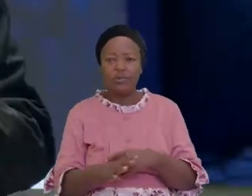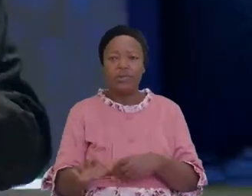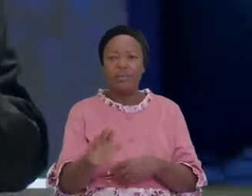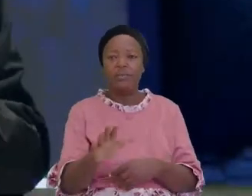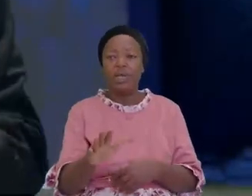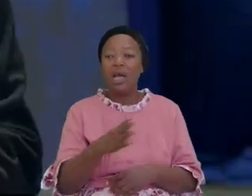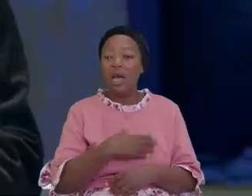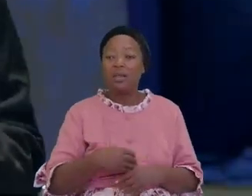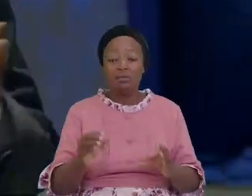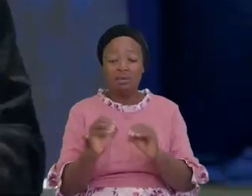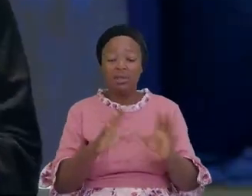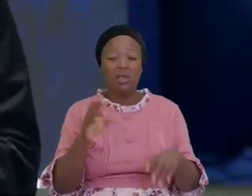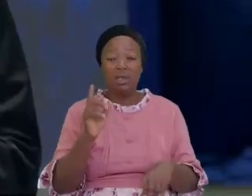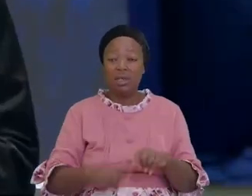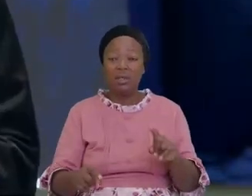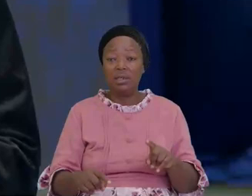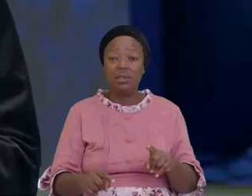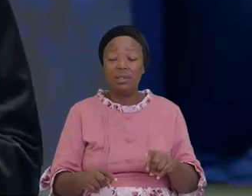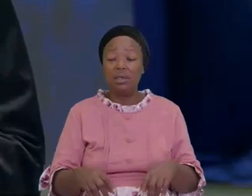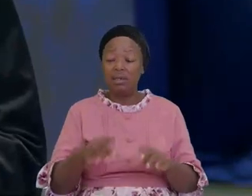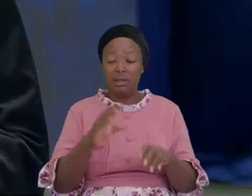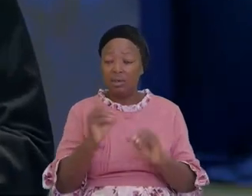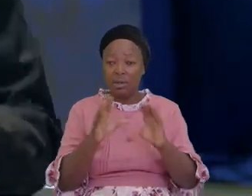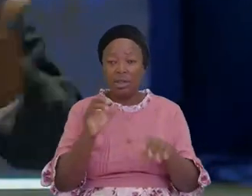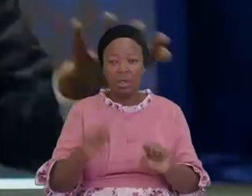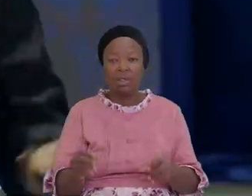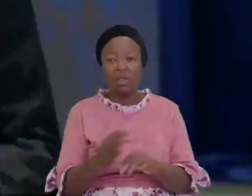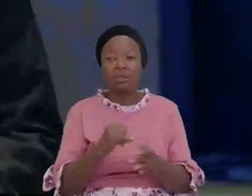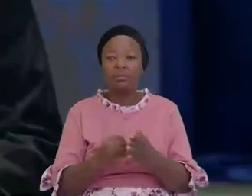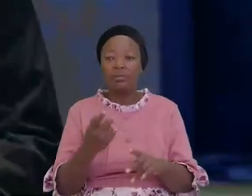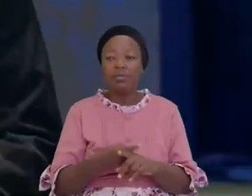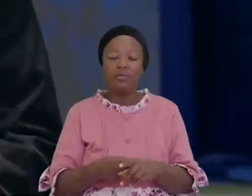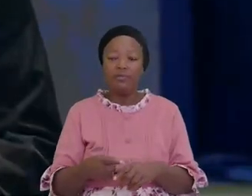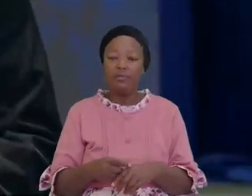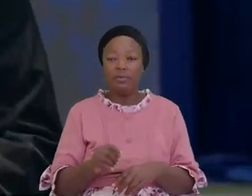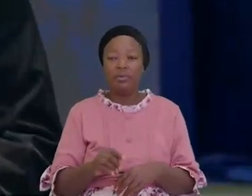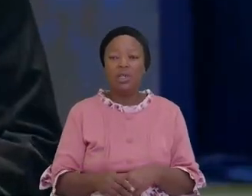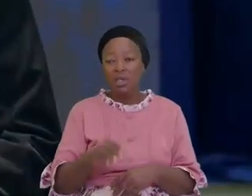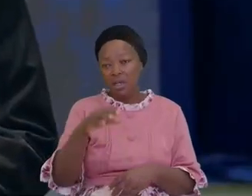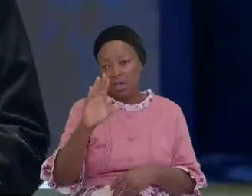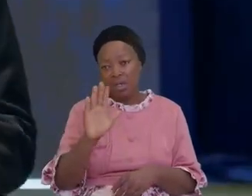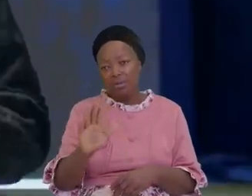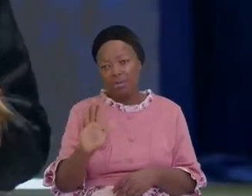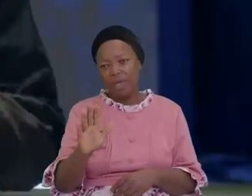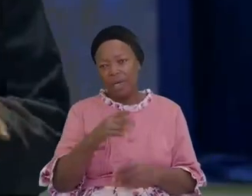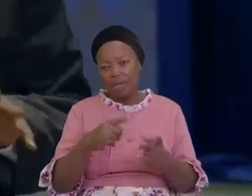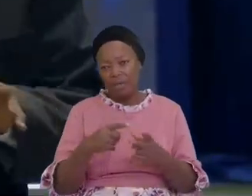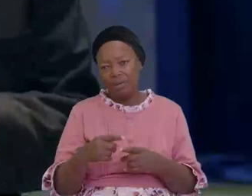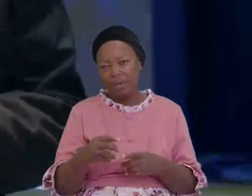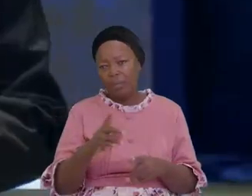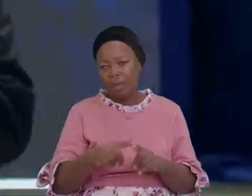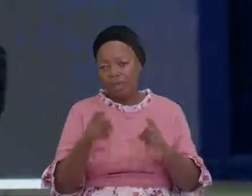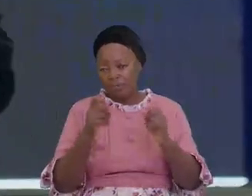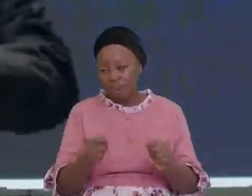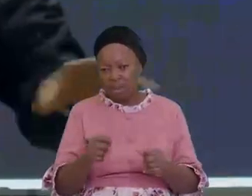activités. Et rien ne pourrait me les arracher. Ou bien les éloigner.